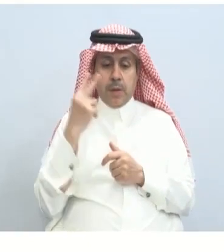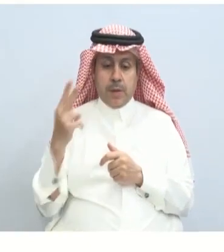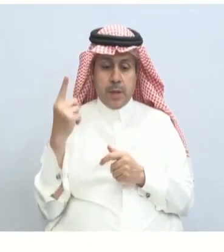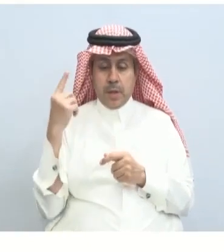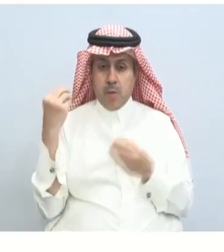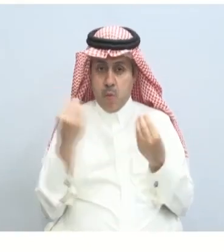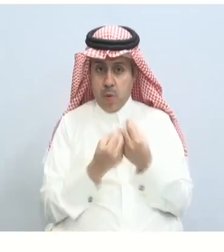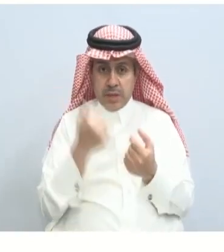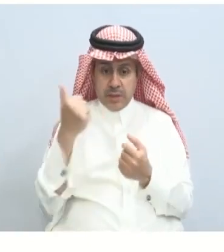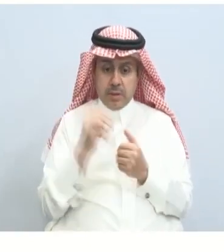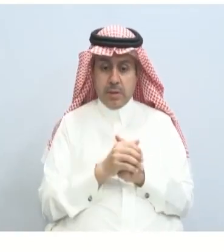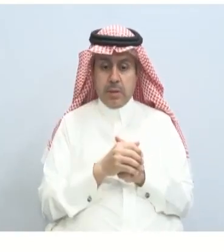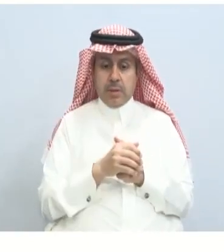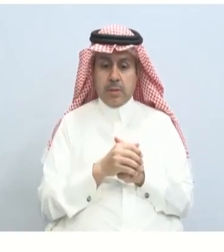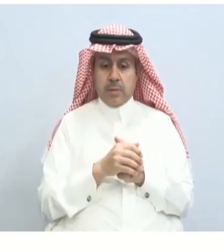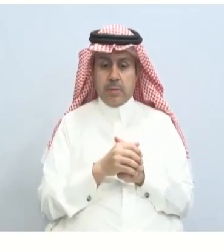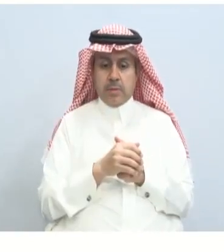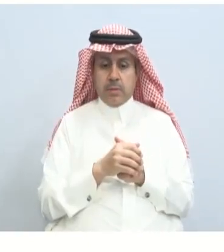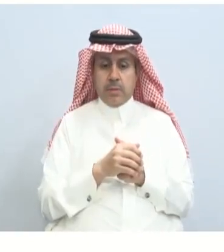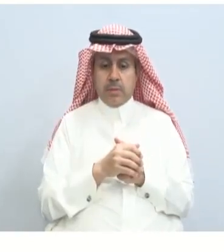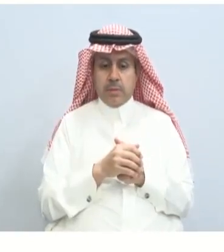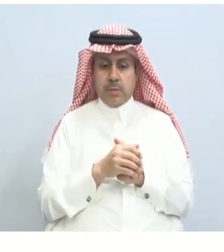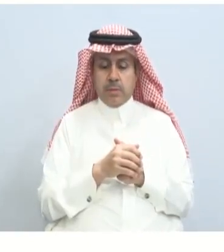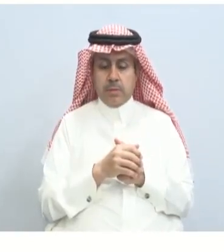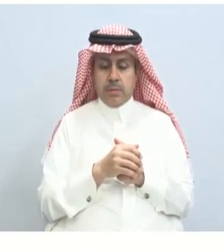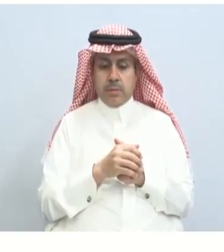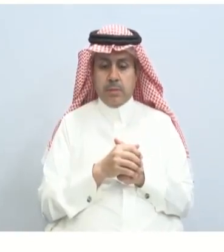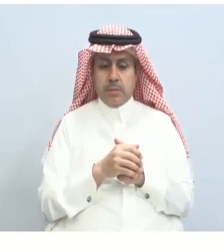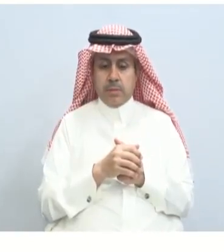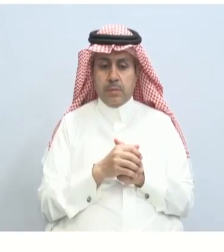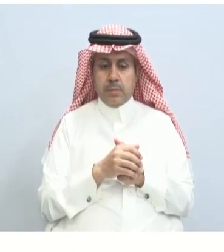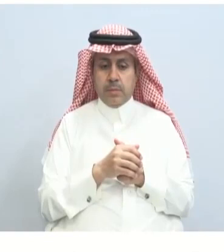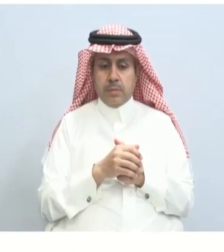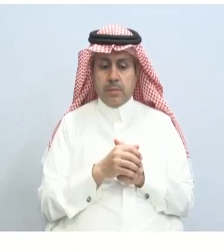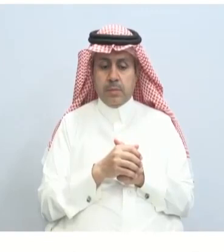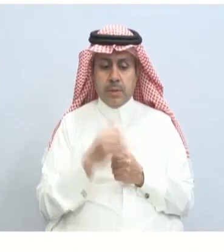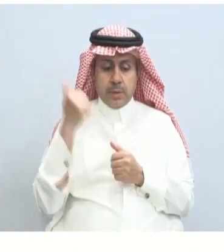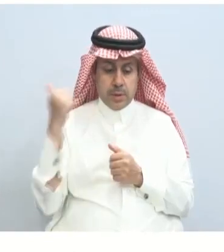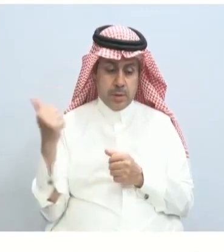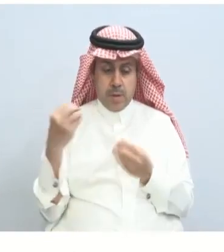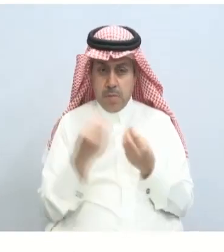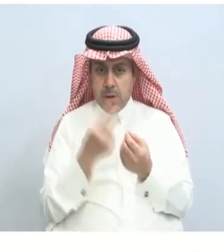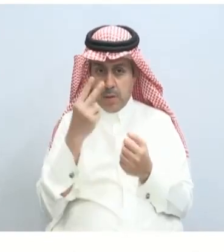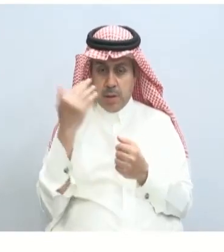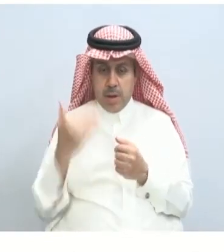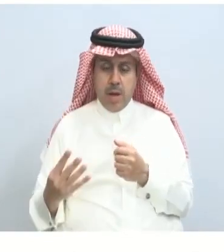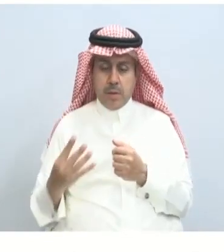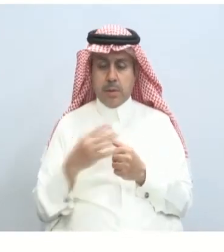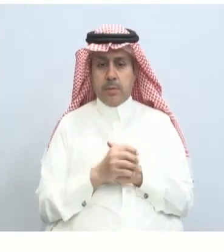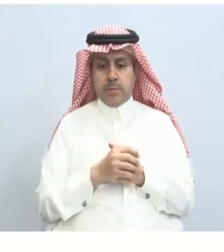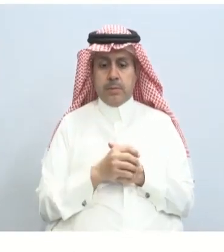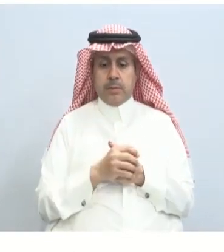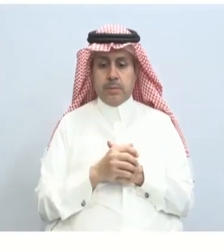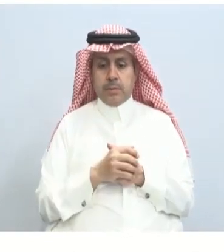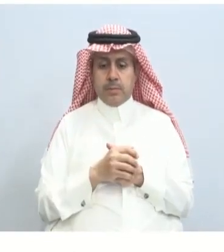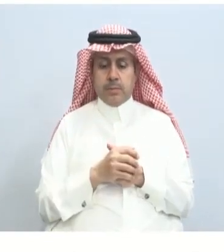الصحيح طبعا الجواب الصحيح هنا هو سي واحيانا يكتب لك على شكل جذر 6 ئ جذر 2 على ا يعني كلها نفس الشيء لان